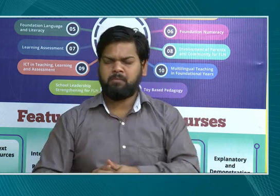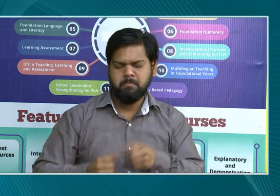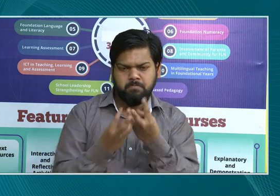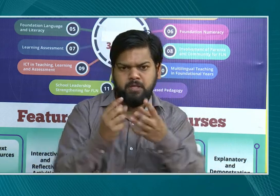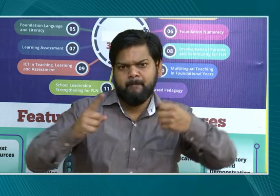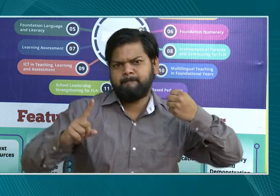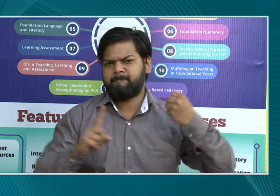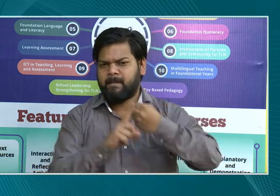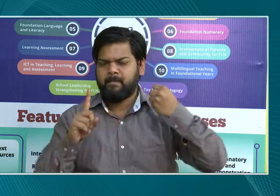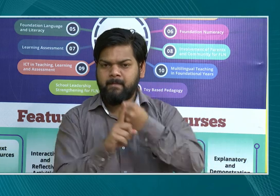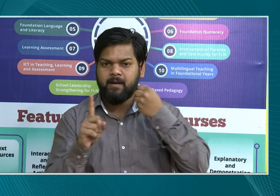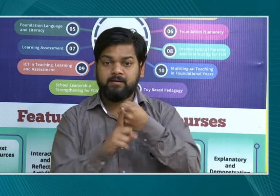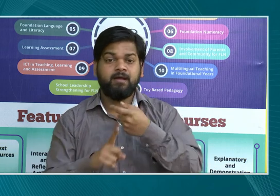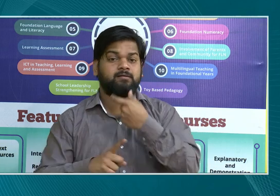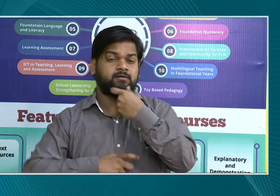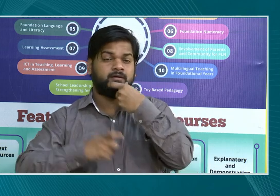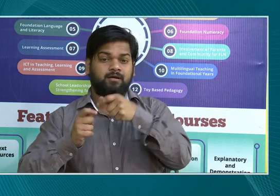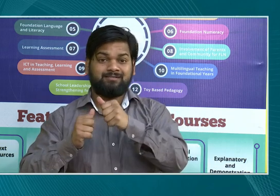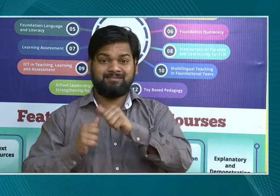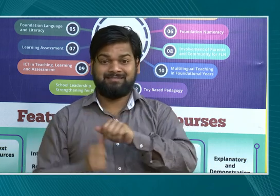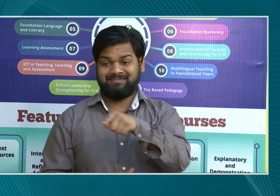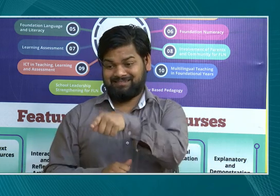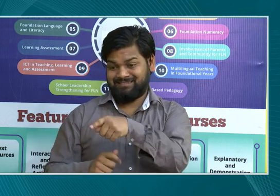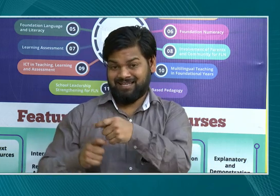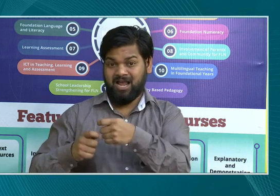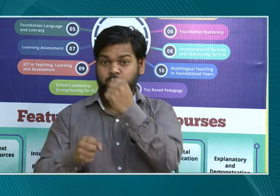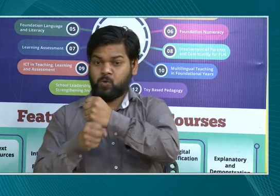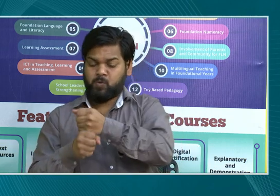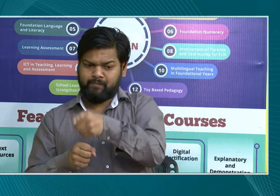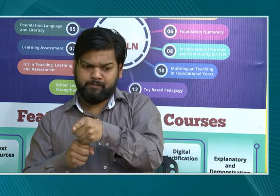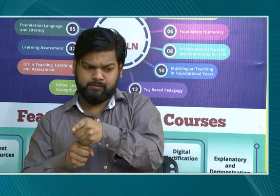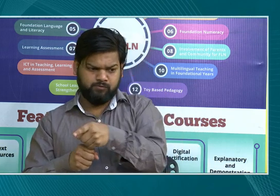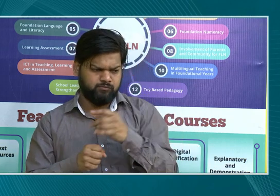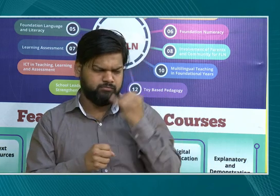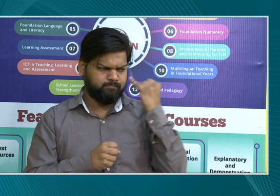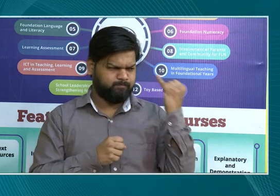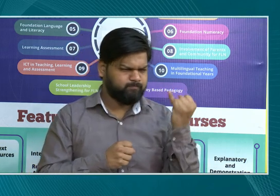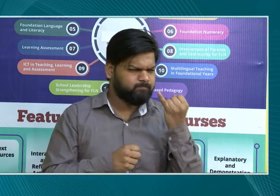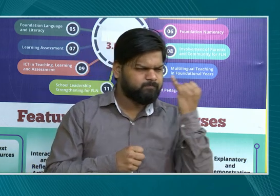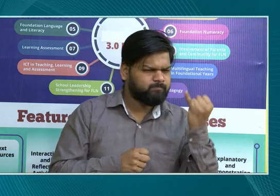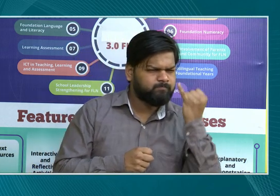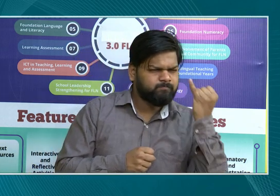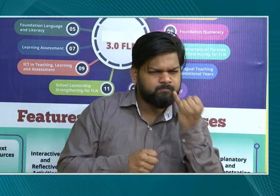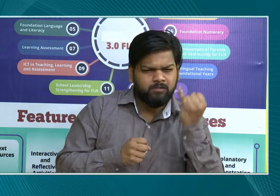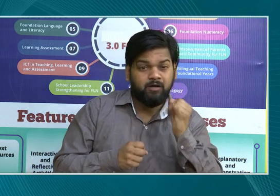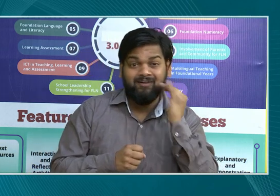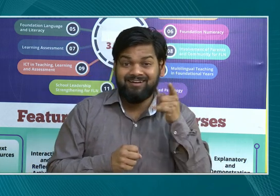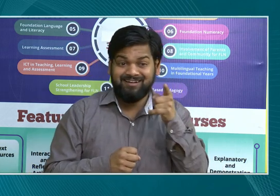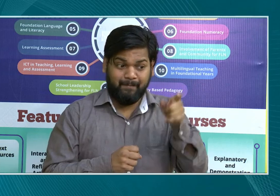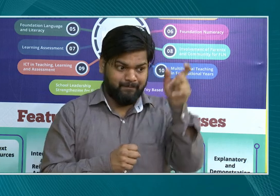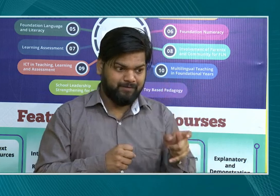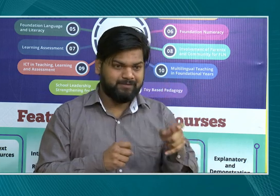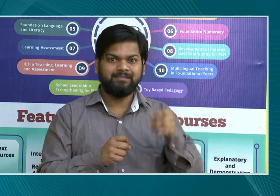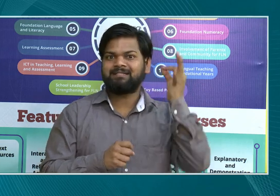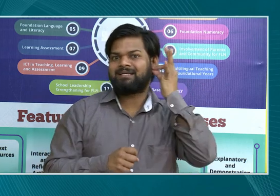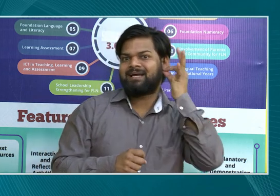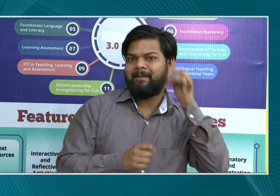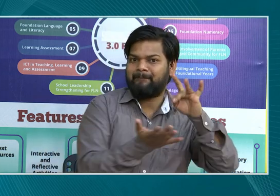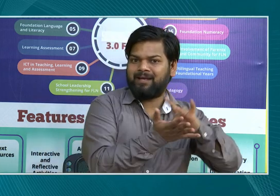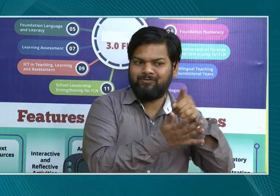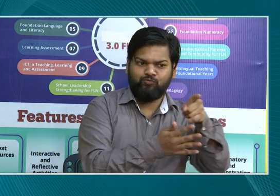अंग्रेजी सरकार हुकूमत उनको ढूंढने ग गई वे जब कानपुर से मतलब अंग्रेजी सरकार से बचते हुए भाग गए